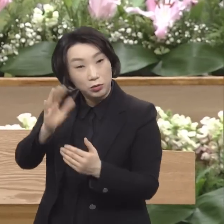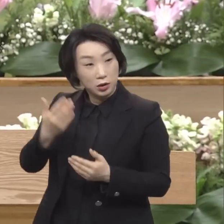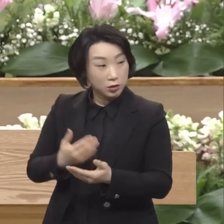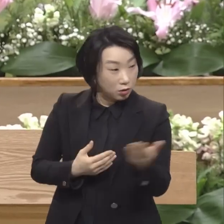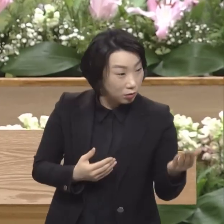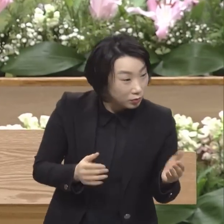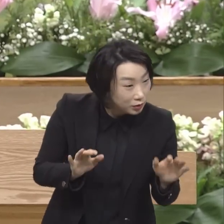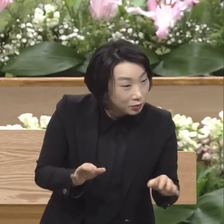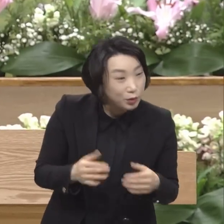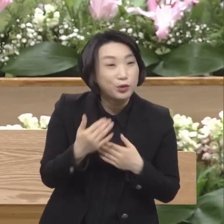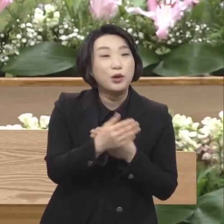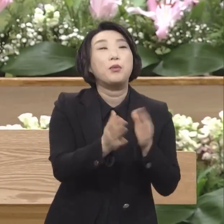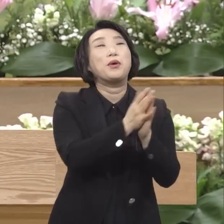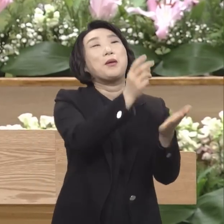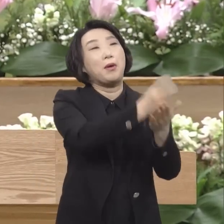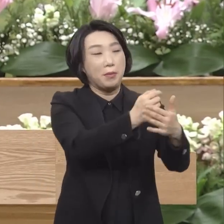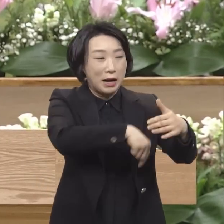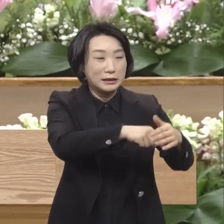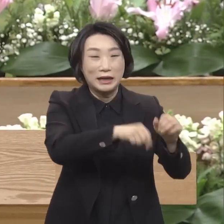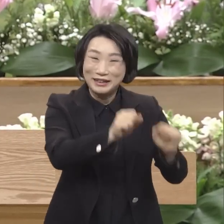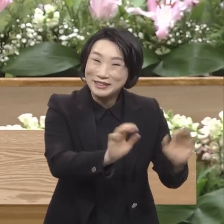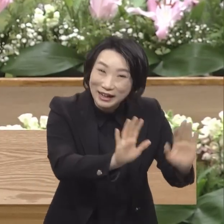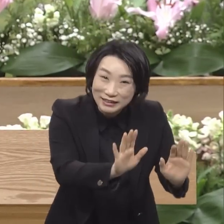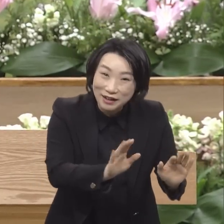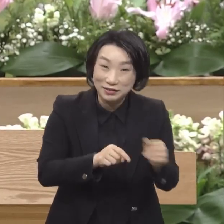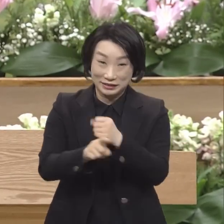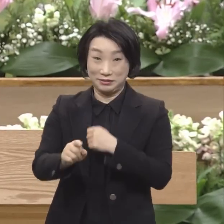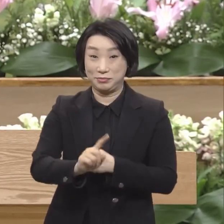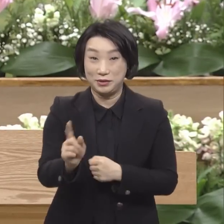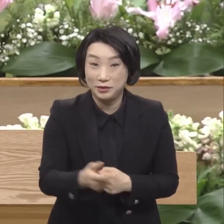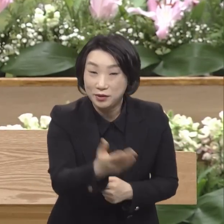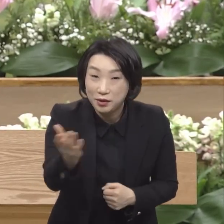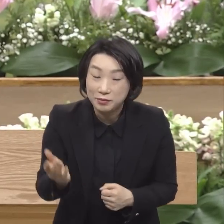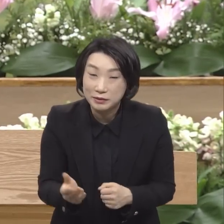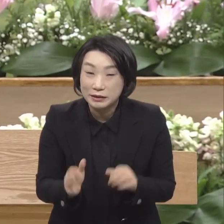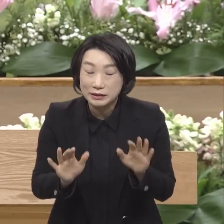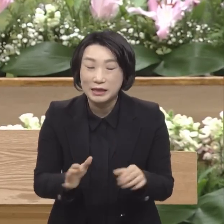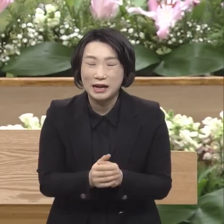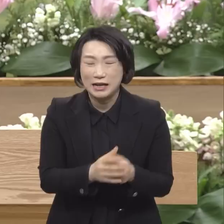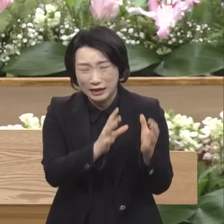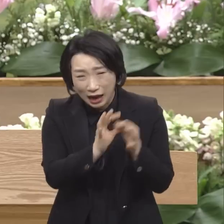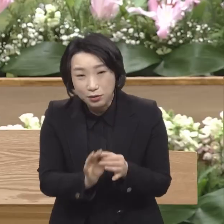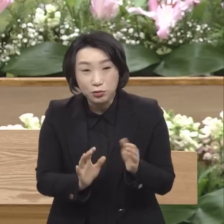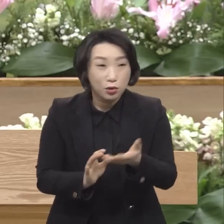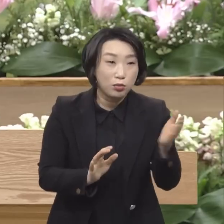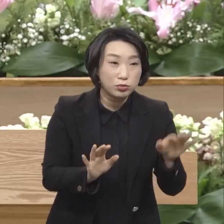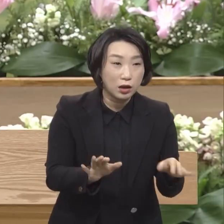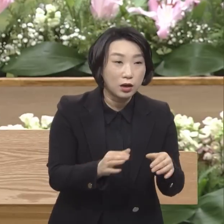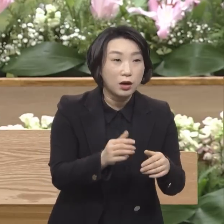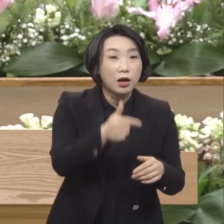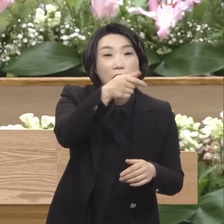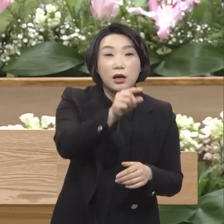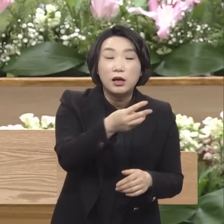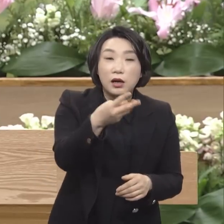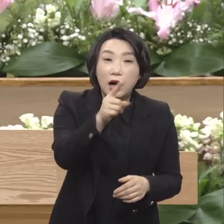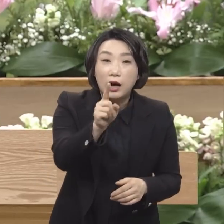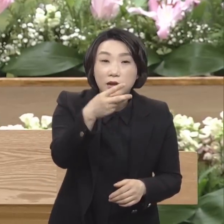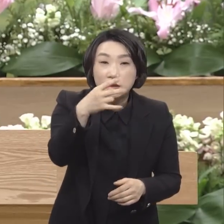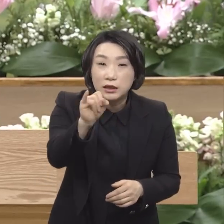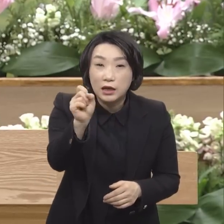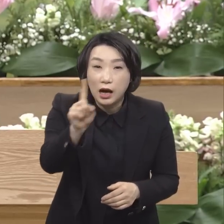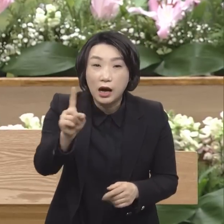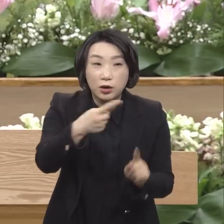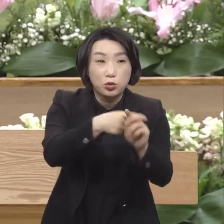되면 율법에 있지 않다. 이 말이 무슨 말이냐? 자꾸 갈라디아 교회가